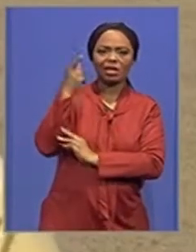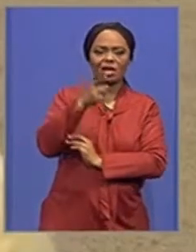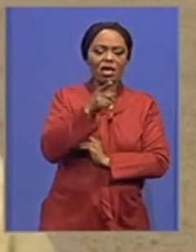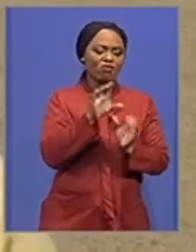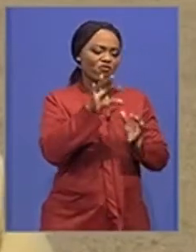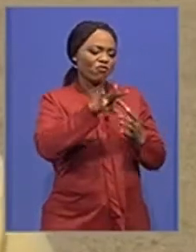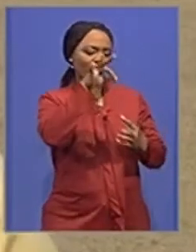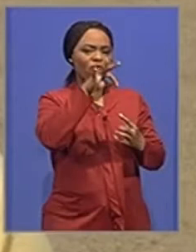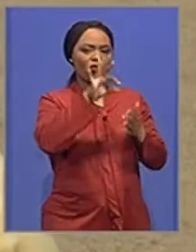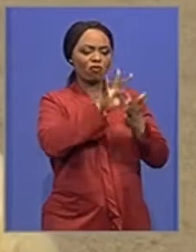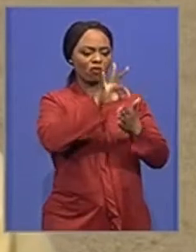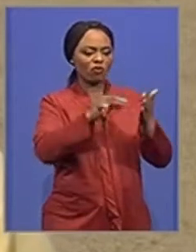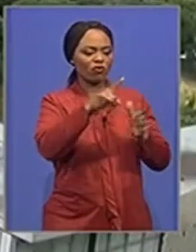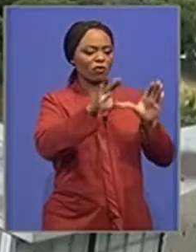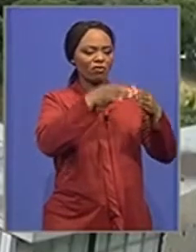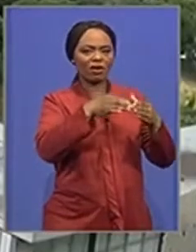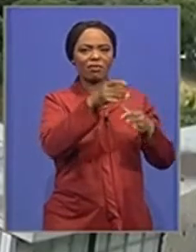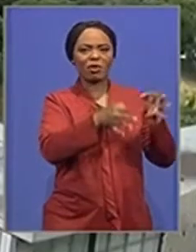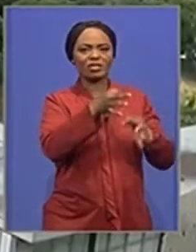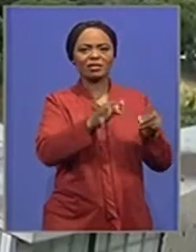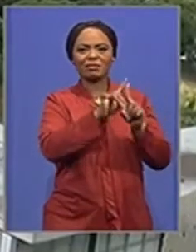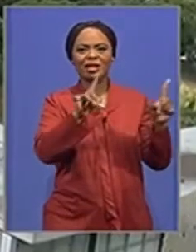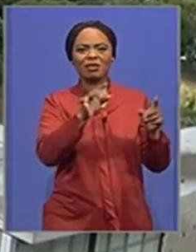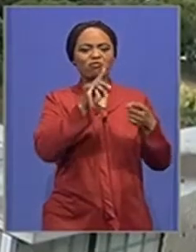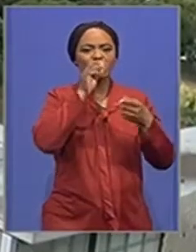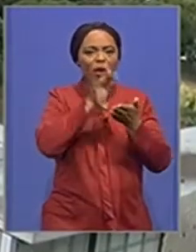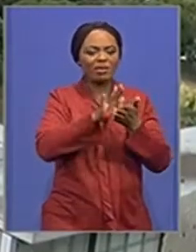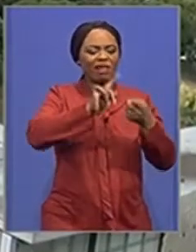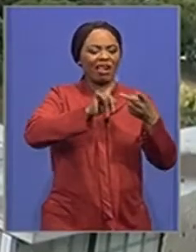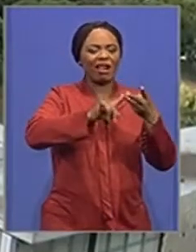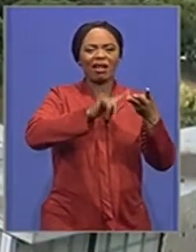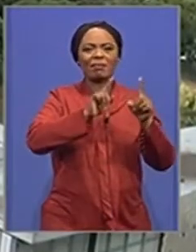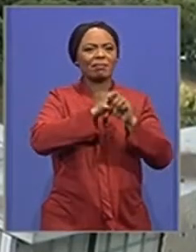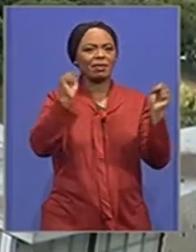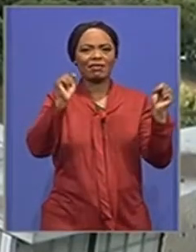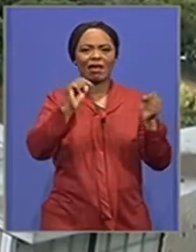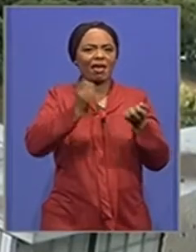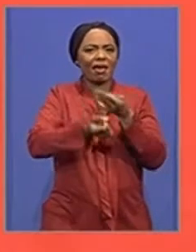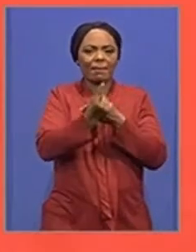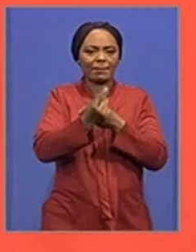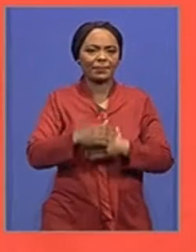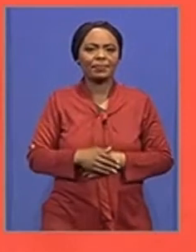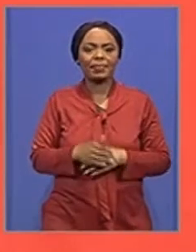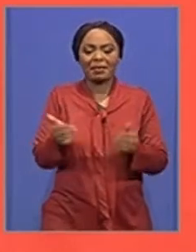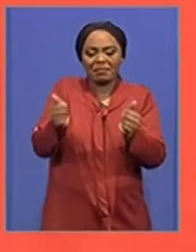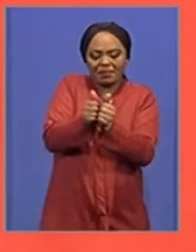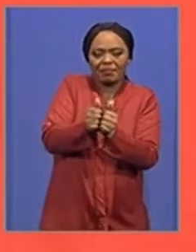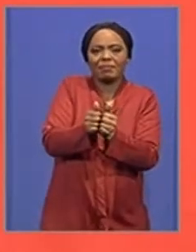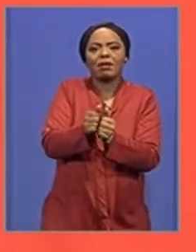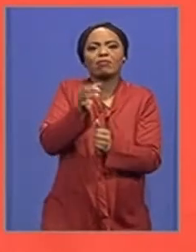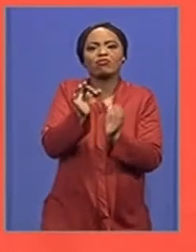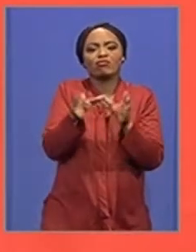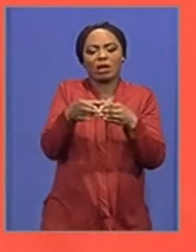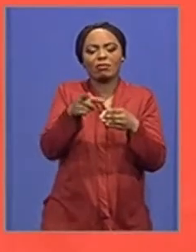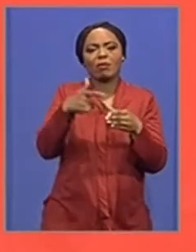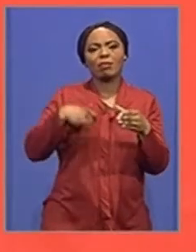1 2 3 tse sokang di etsahala. Mothating ona Metsimaholo e pusong ya bobedi ya kopanelo nakong ya sehla se le seng.